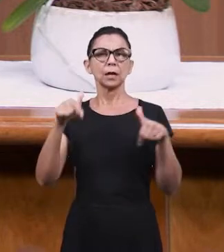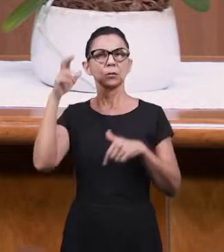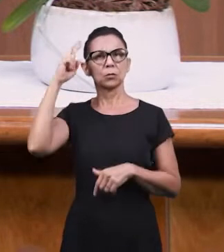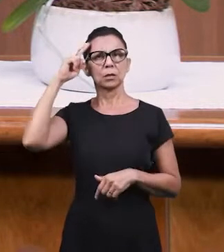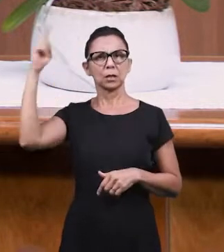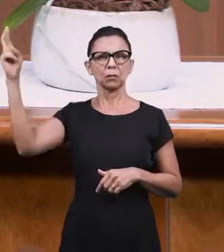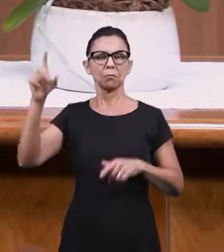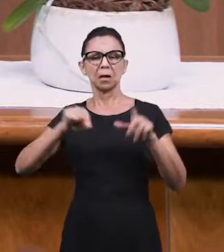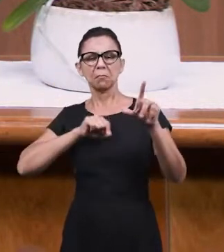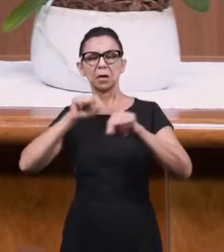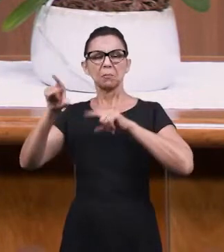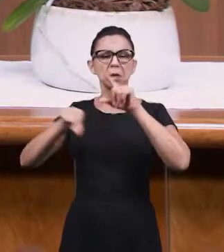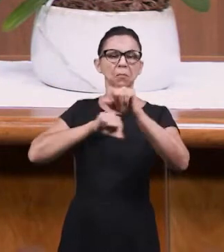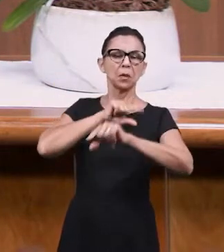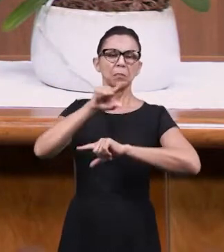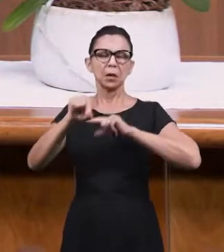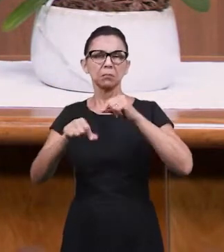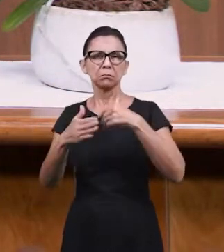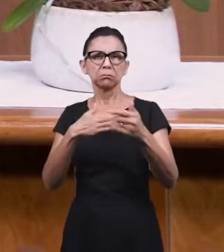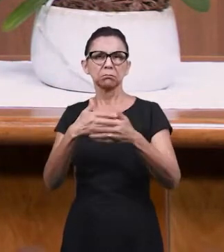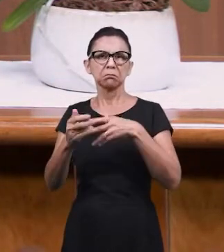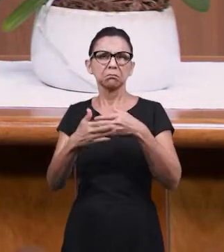Donc c'est prophétique.